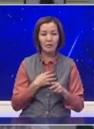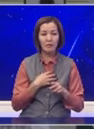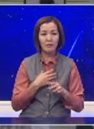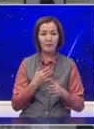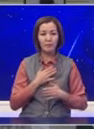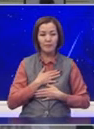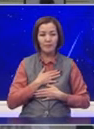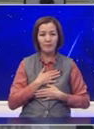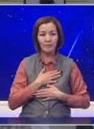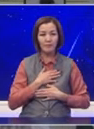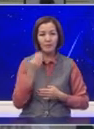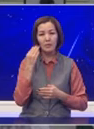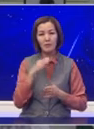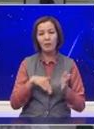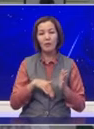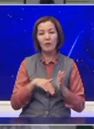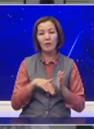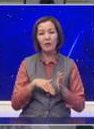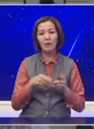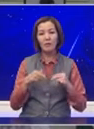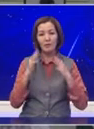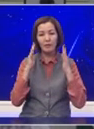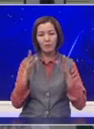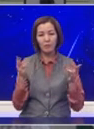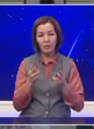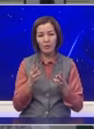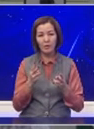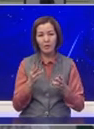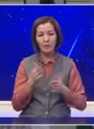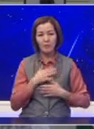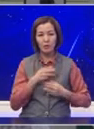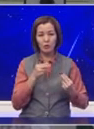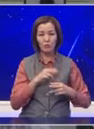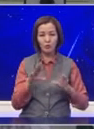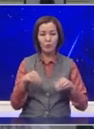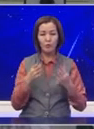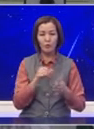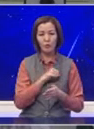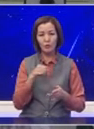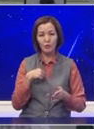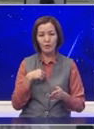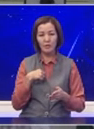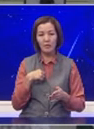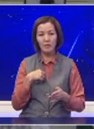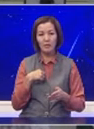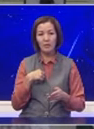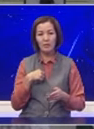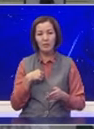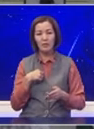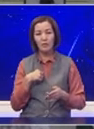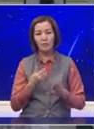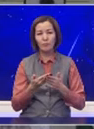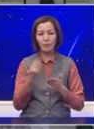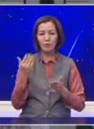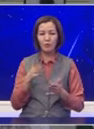біздің жағымыздан енді сапа. Жаңағы сапа болса, біздің жұмыс берушілер өздері бізге қазір